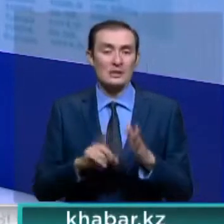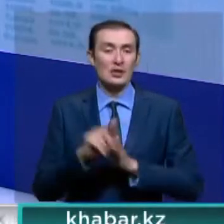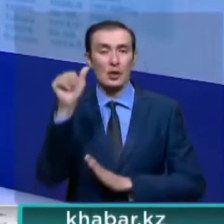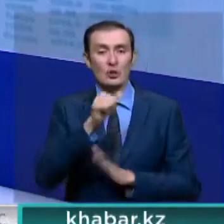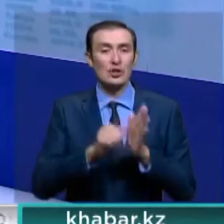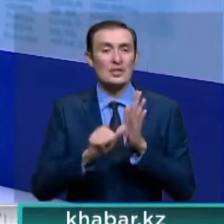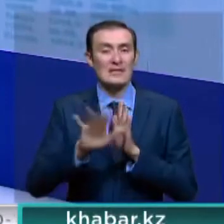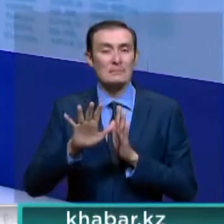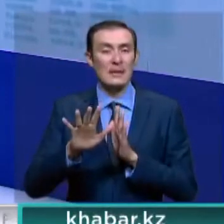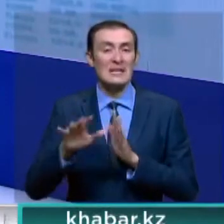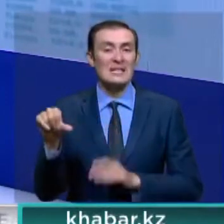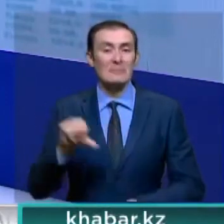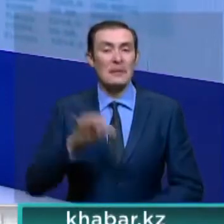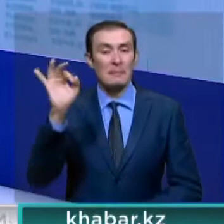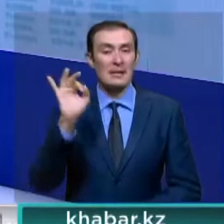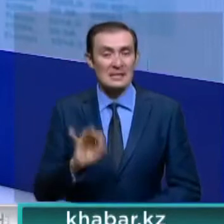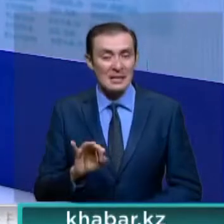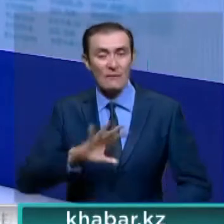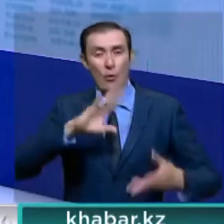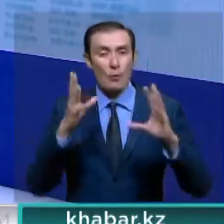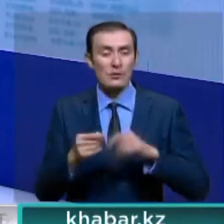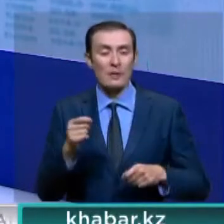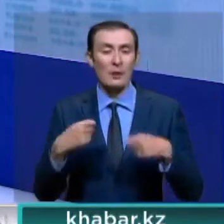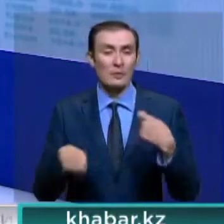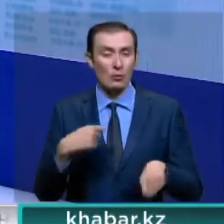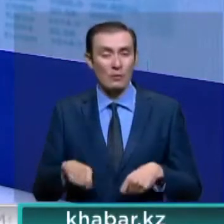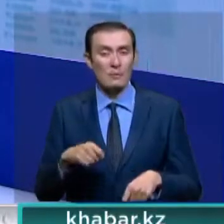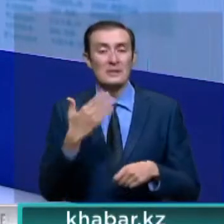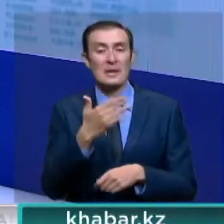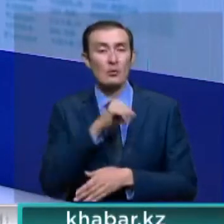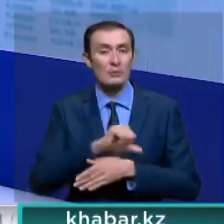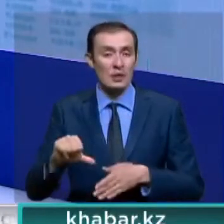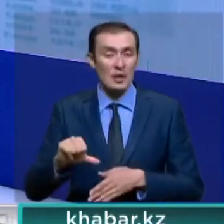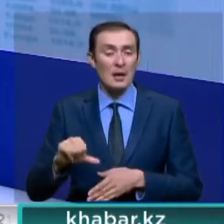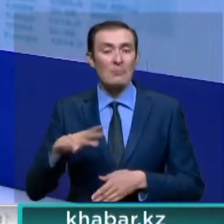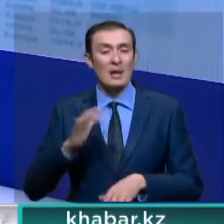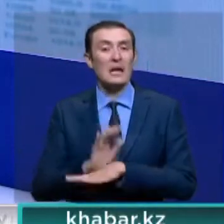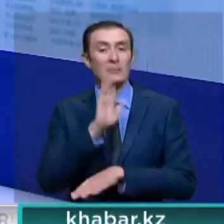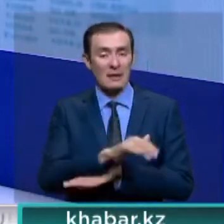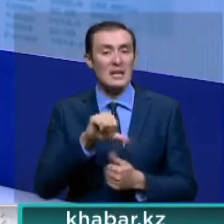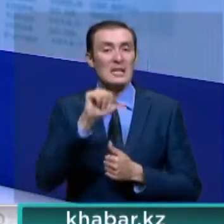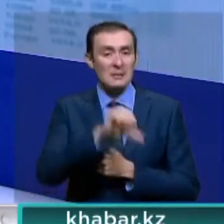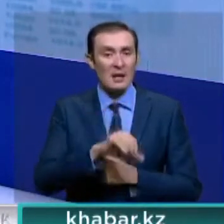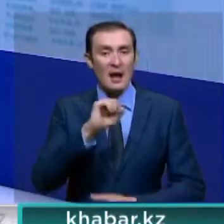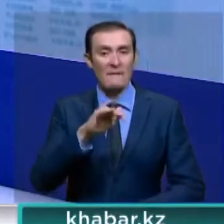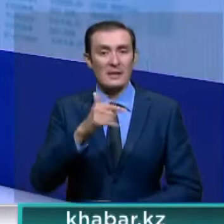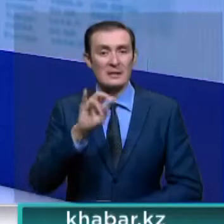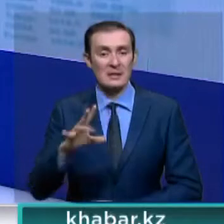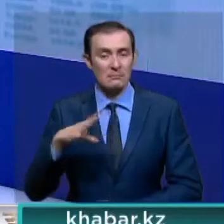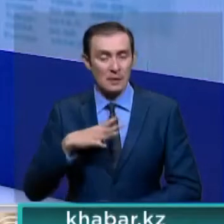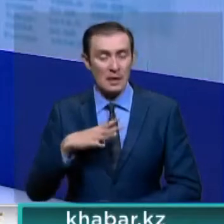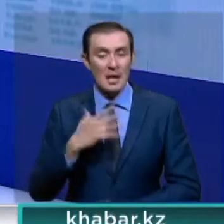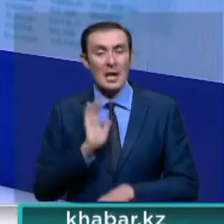года 65,5% всего объема муки, проданного за рубеж, отправлено именно в Афганистан. Также